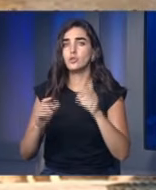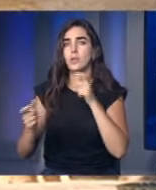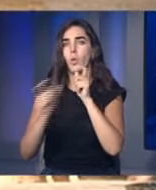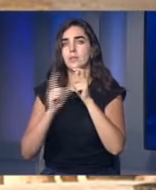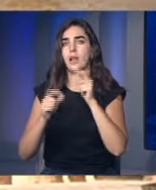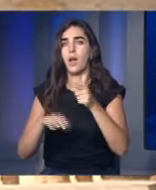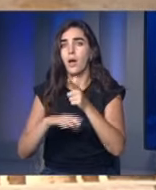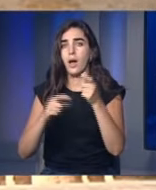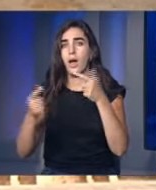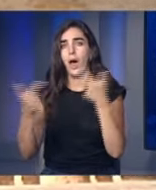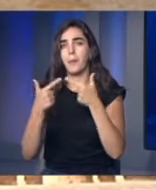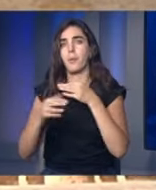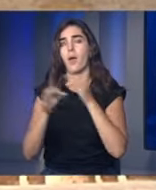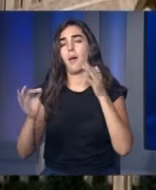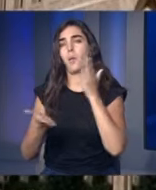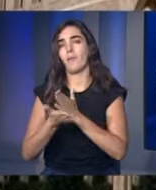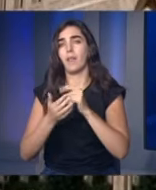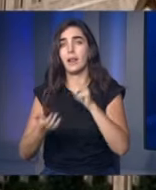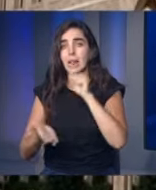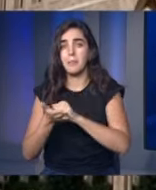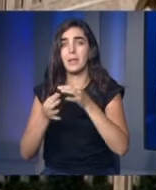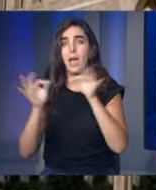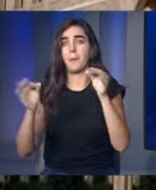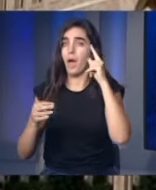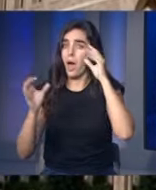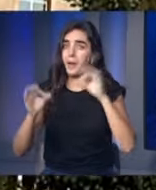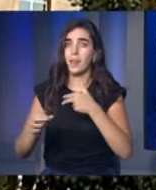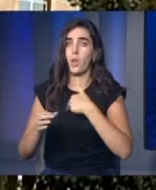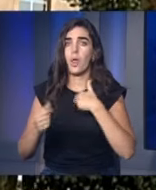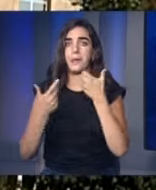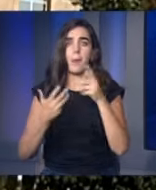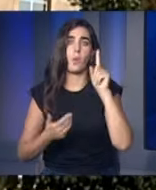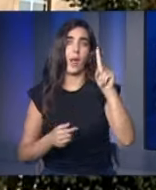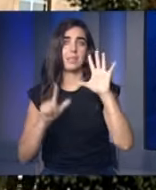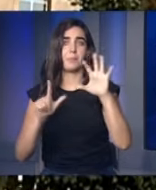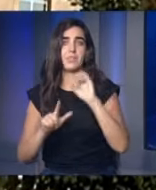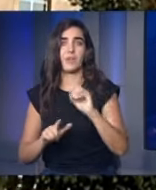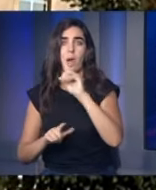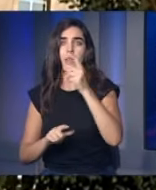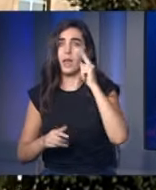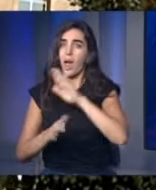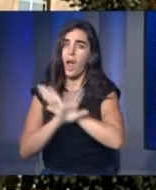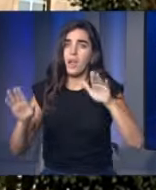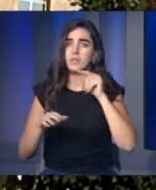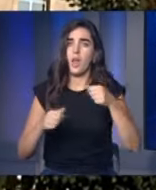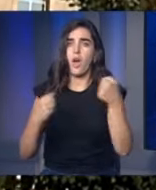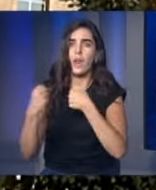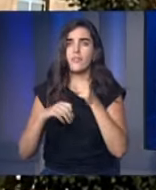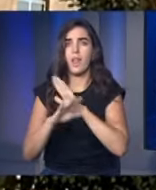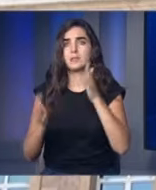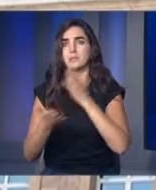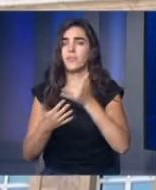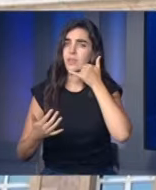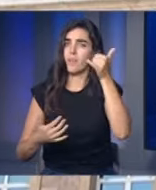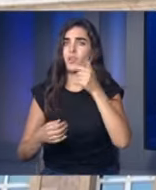وقف شامل لإطلاق النار والتطبيق الكامل للقرار الدولي 1701 للتخلص من دورة العنف التي لا جدوى منها